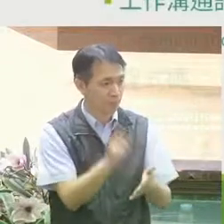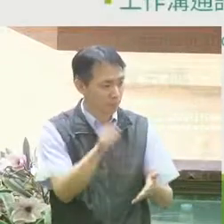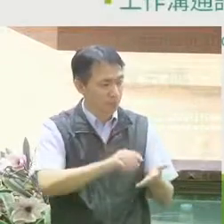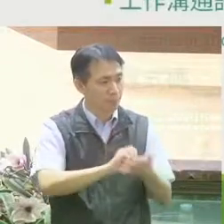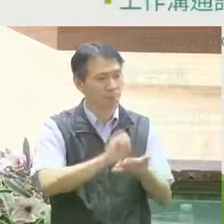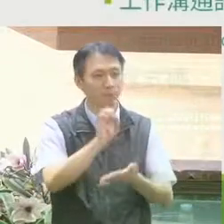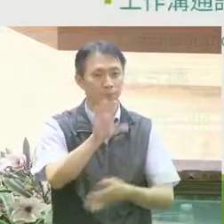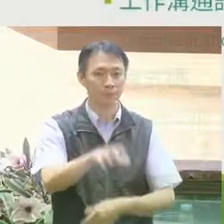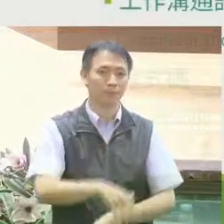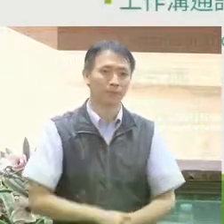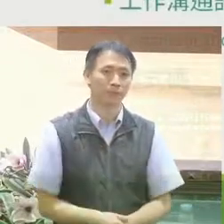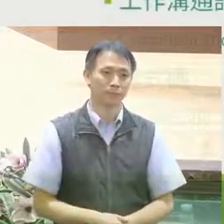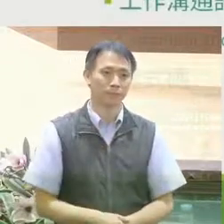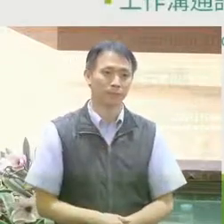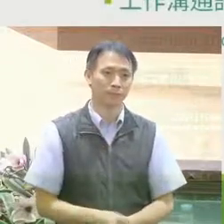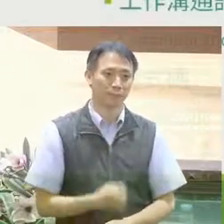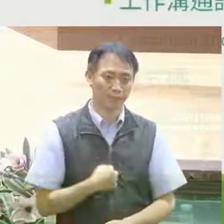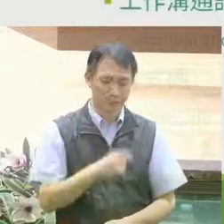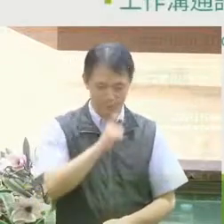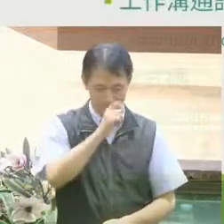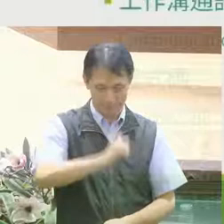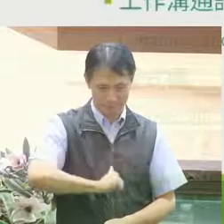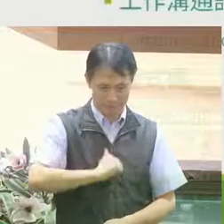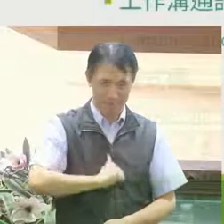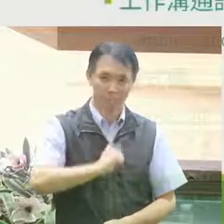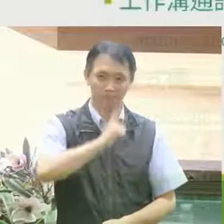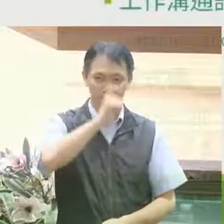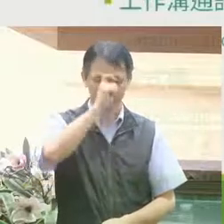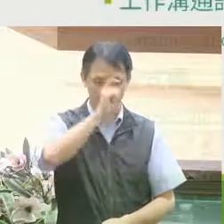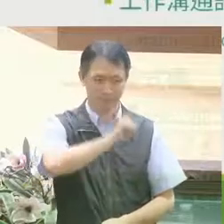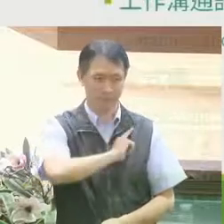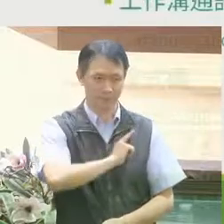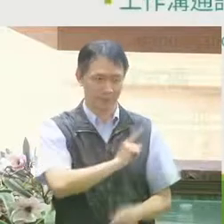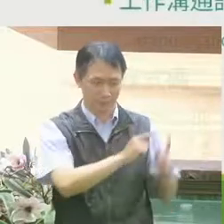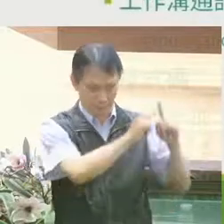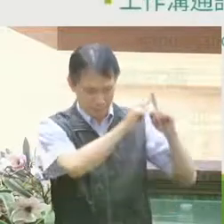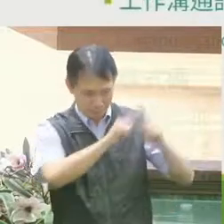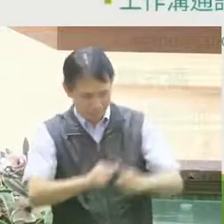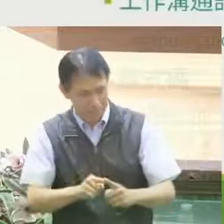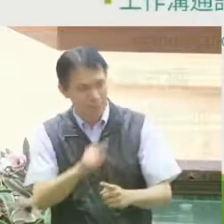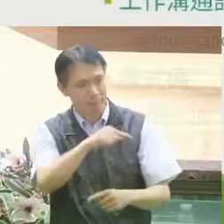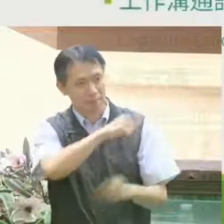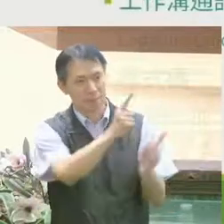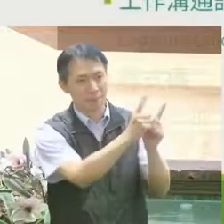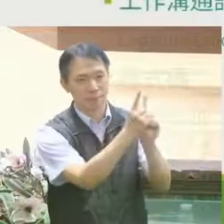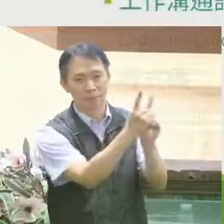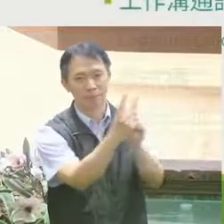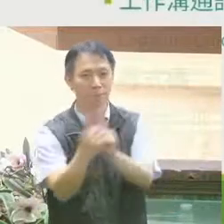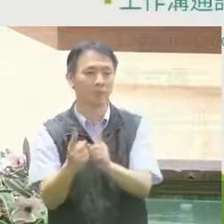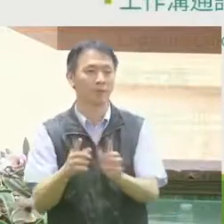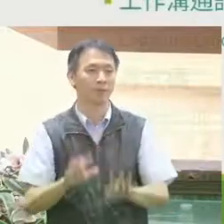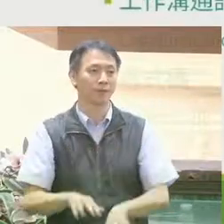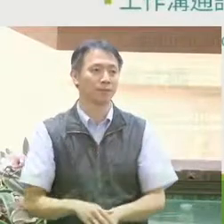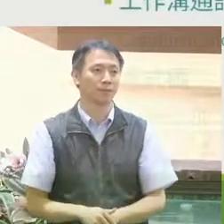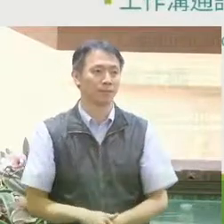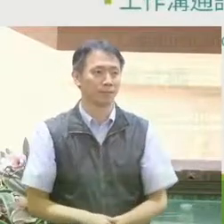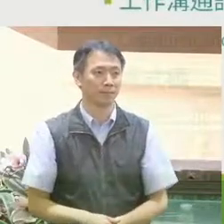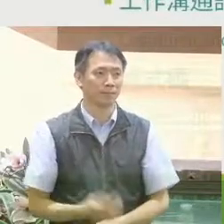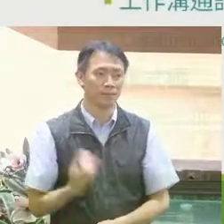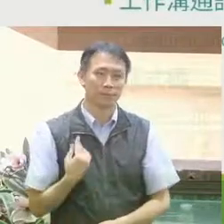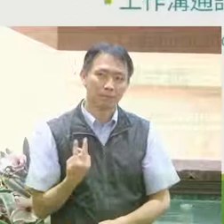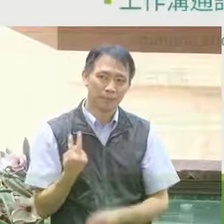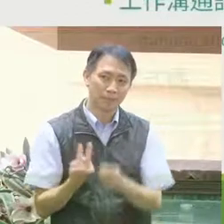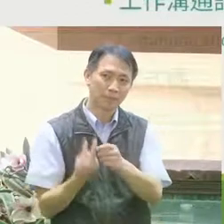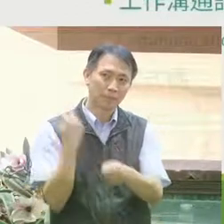报告。我真的很希望今年可以亲自到台湾来跟大家见面报告。上两届的